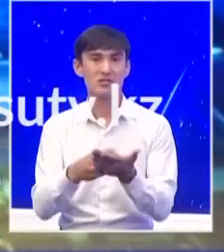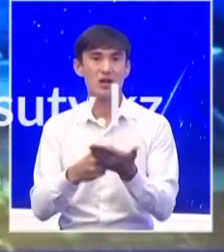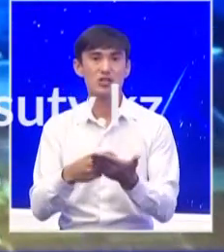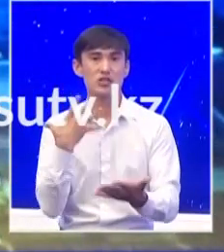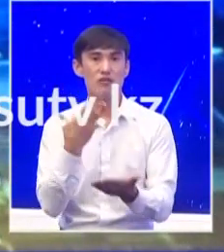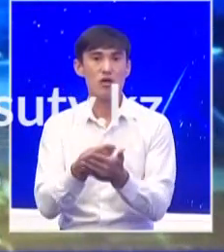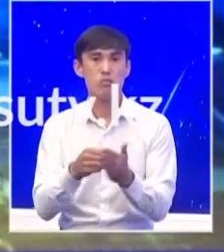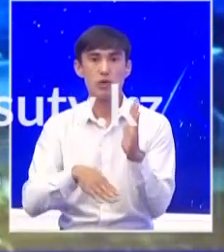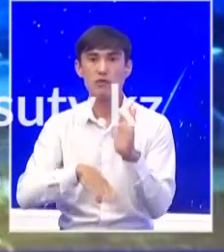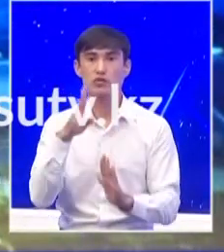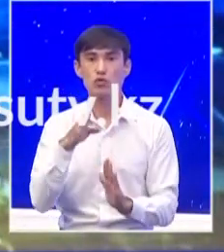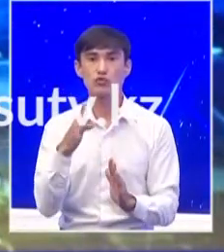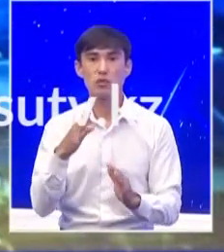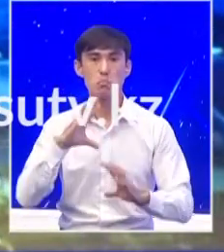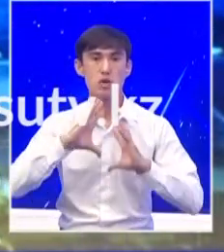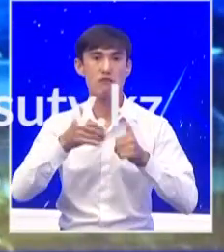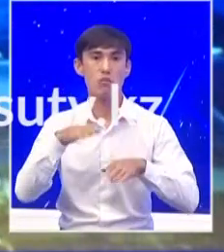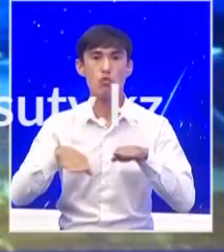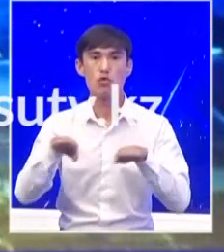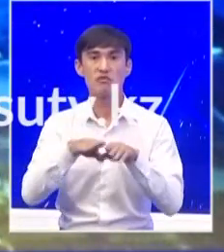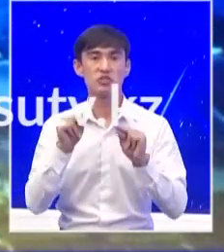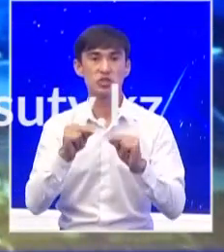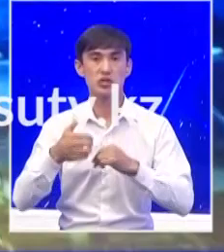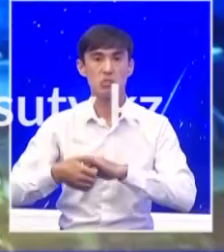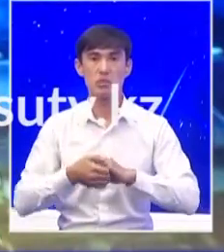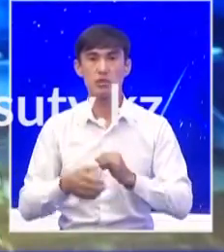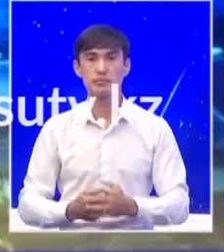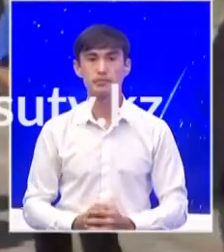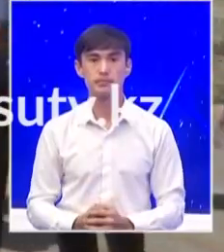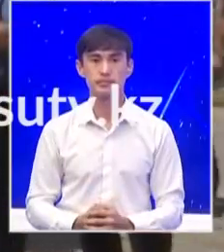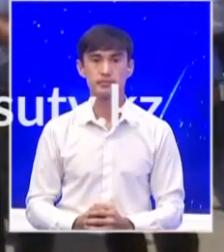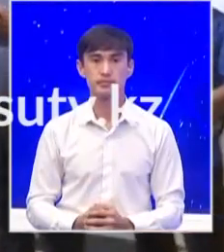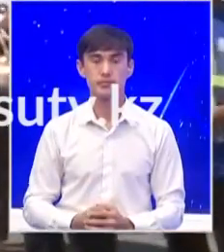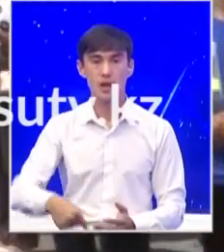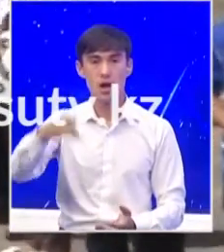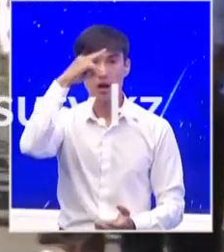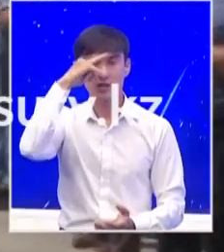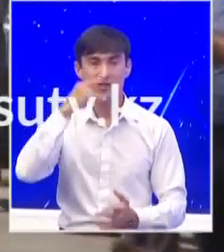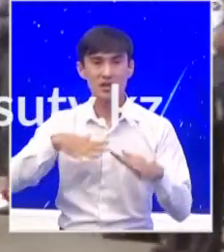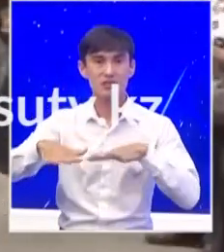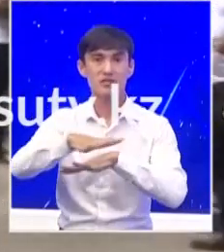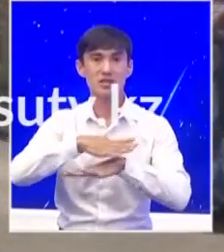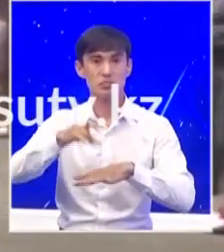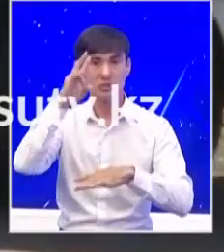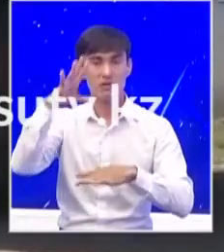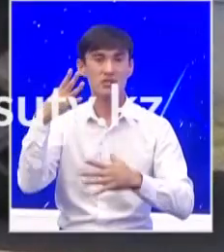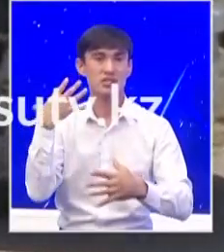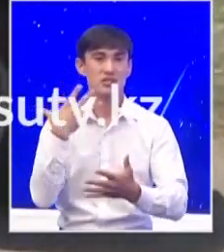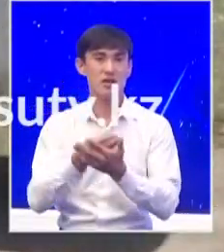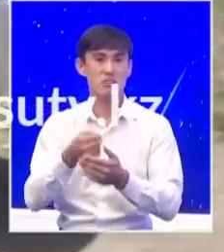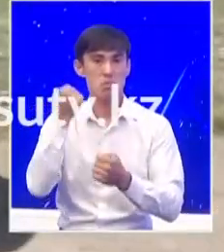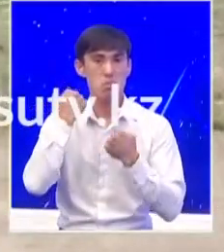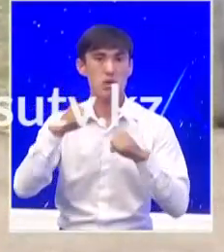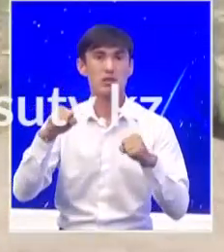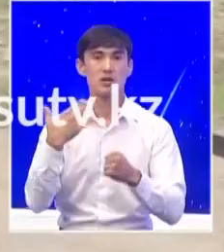на мировом уровне в честной и бескомпромиссной борьбе. Казахская степь издревле славилась своими батырами. Борьба